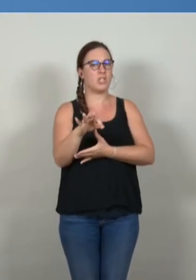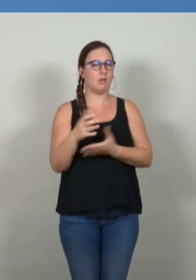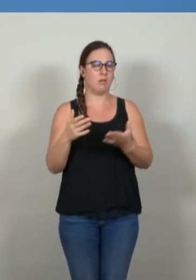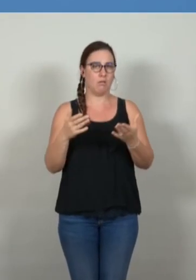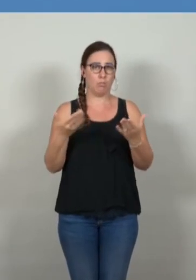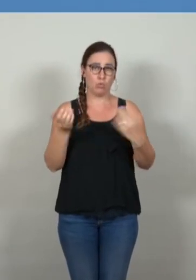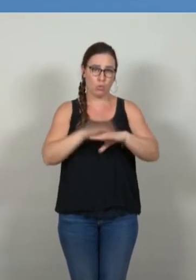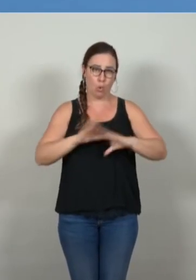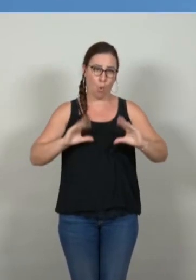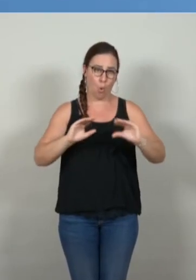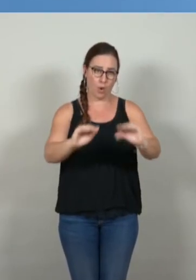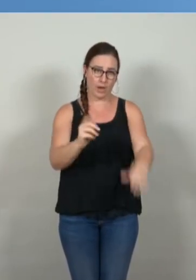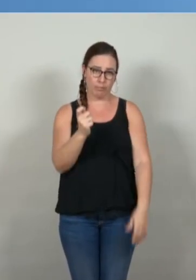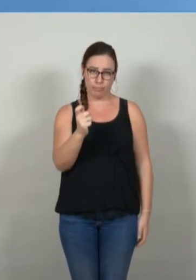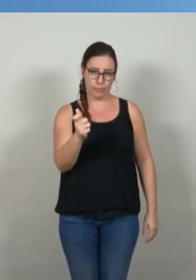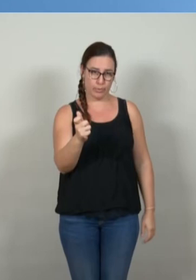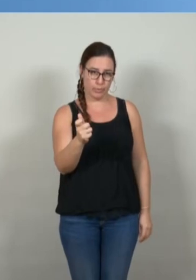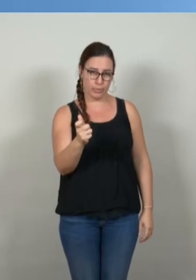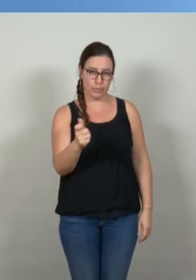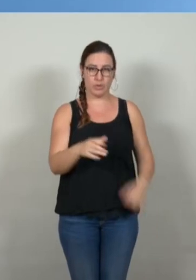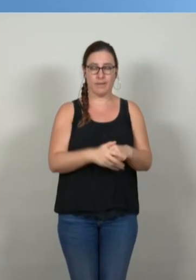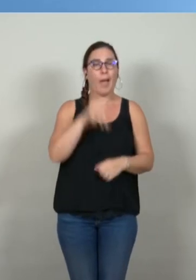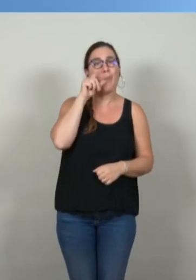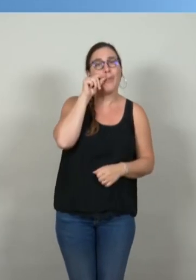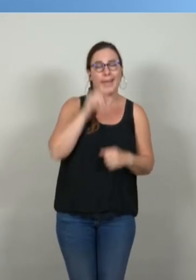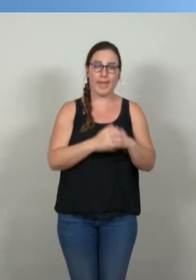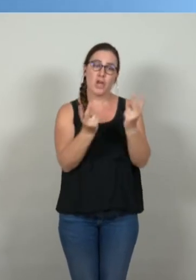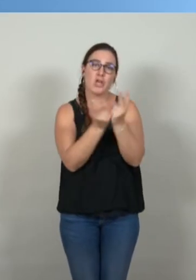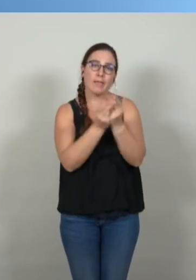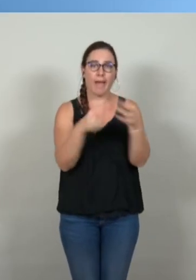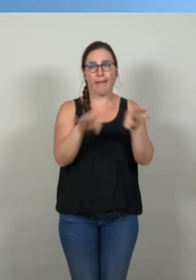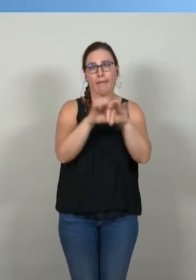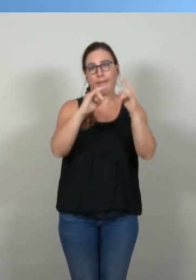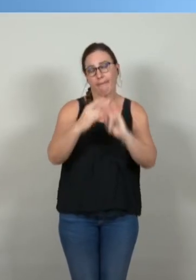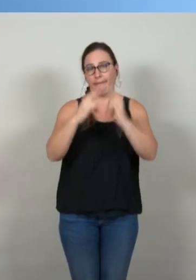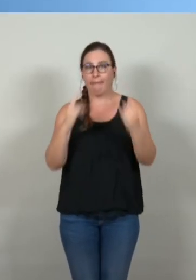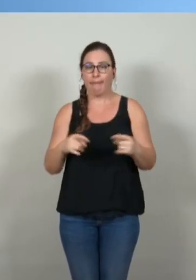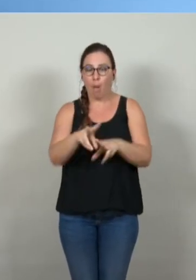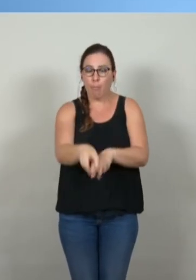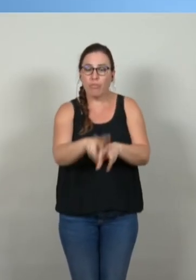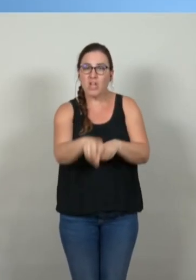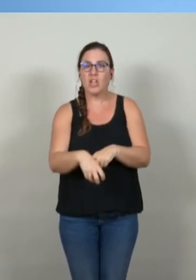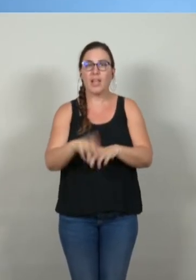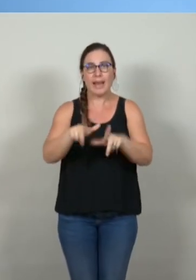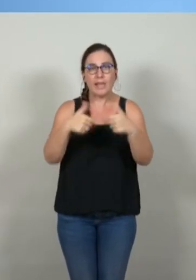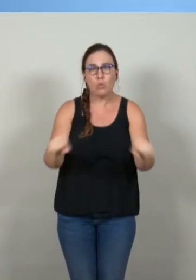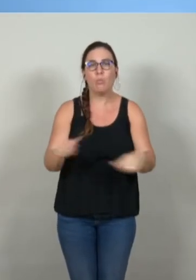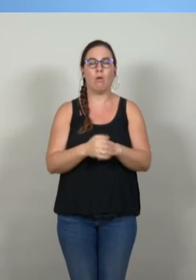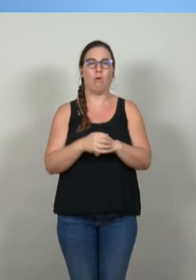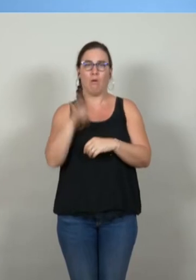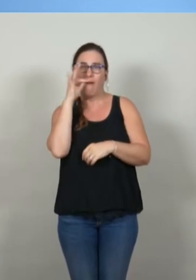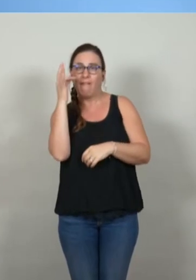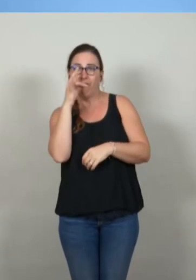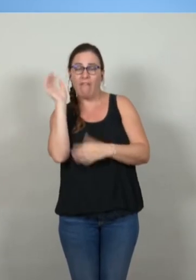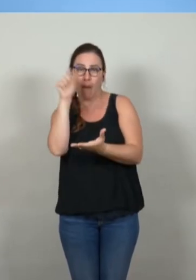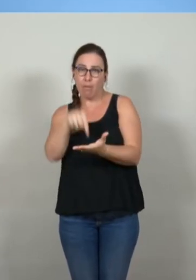peu de concret bien sûr il y a un poulailler des mini-jardins de toi avec des potagers des potagers une parcelle de ferme sur